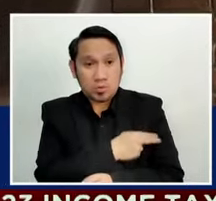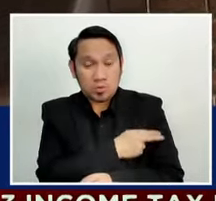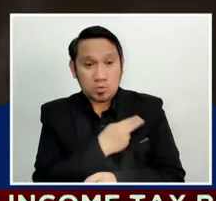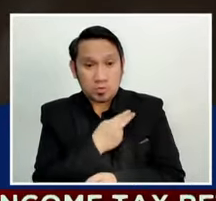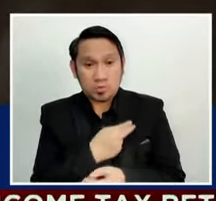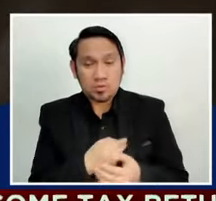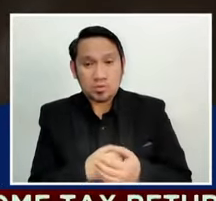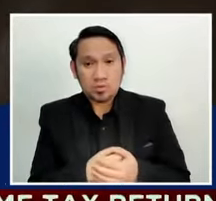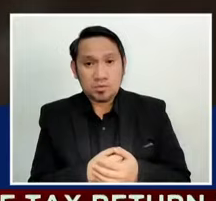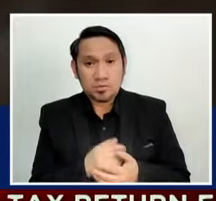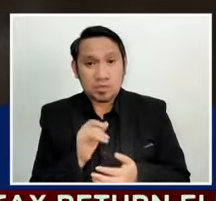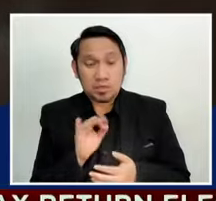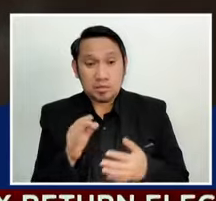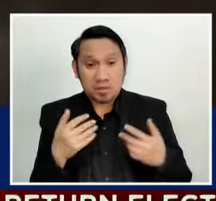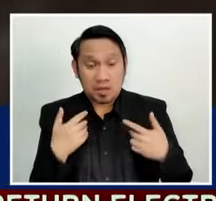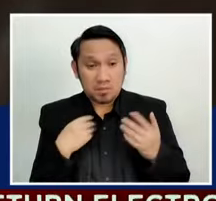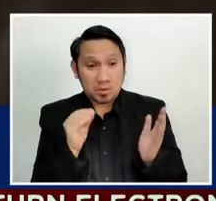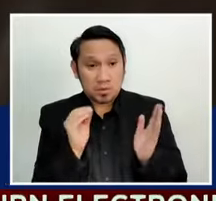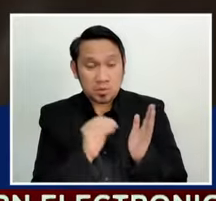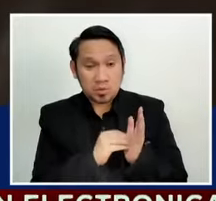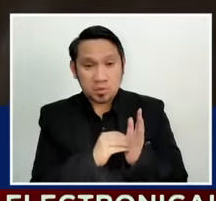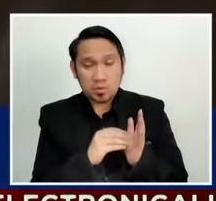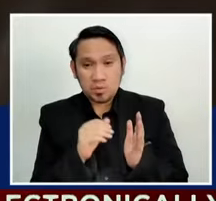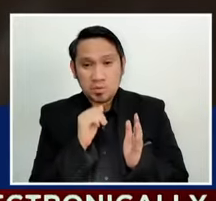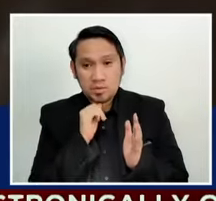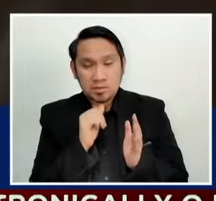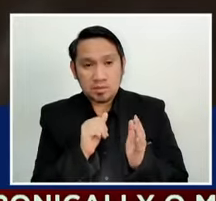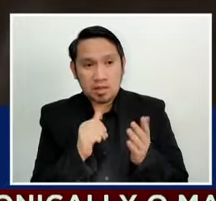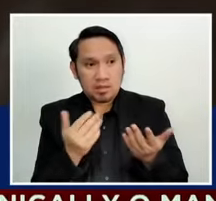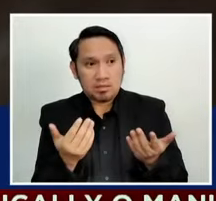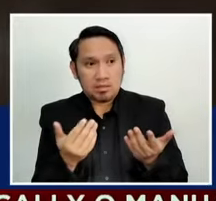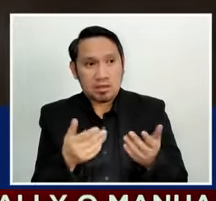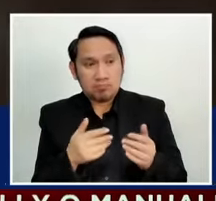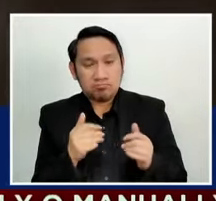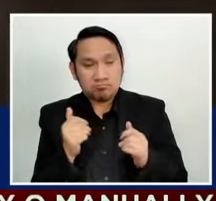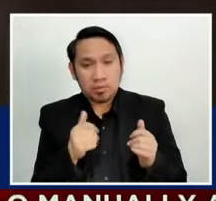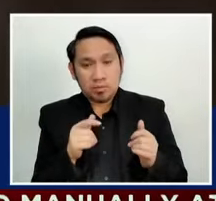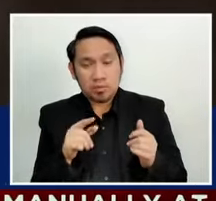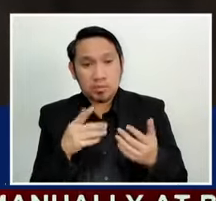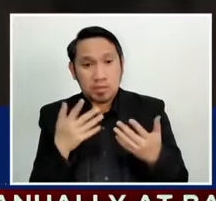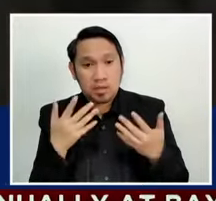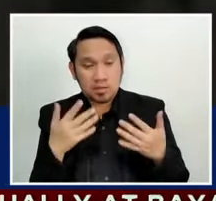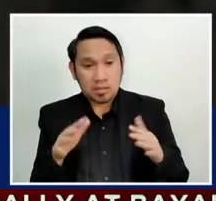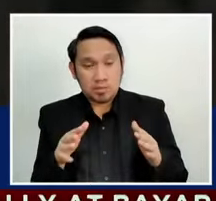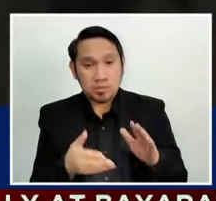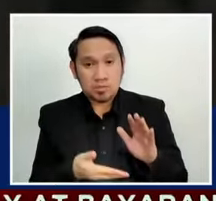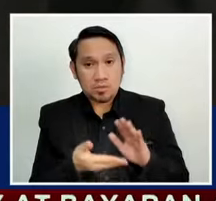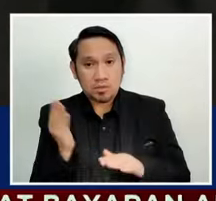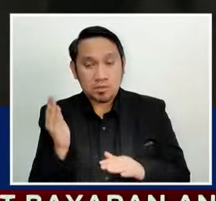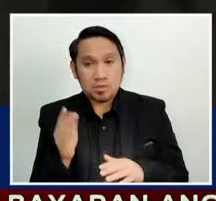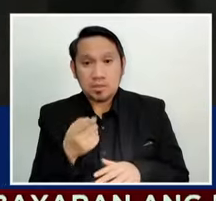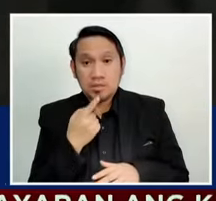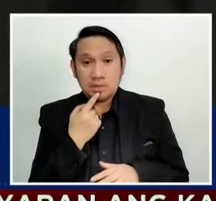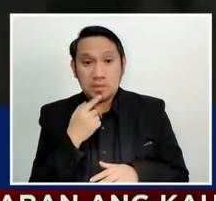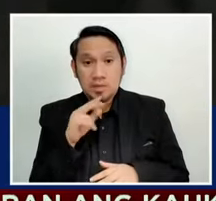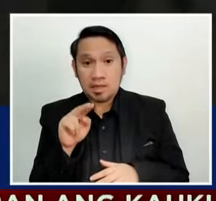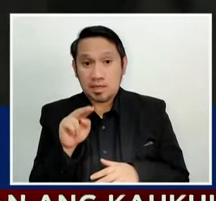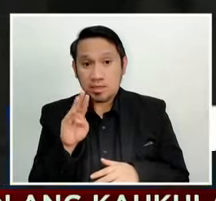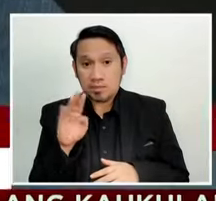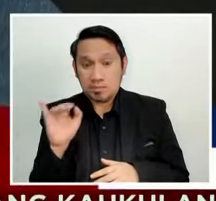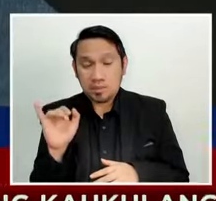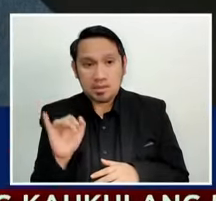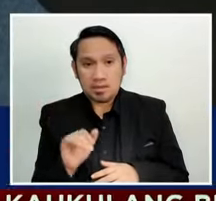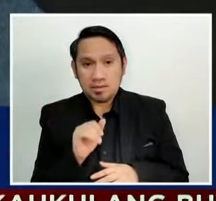claim kung saan nakasaad na hindi na siya maghahabol sa ospital matapos silang ma-discharge. Ayon sa NBI, hindi